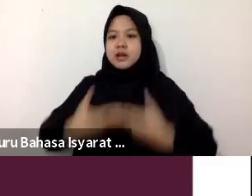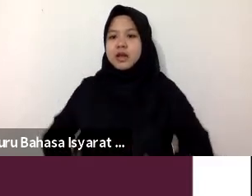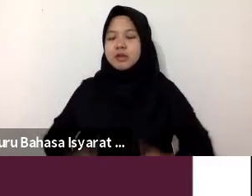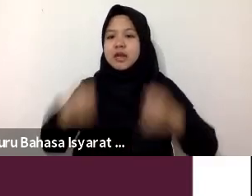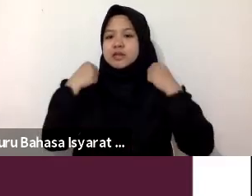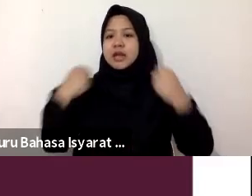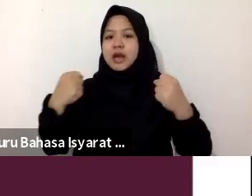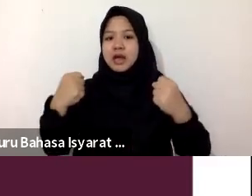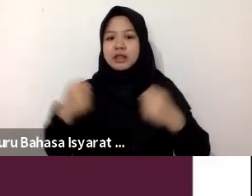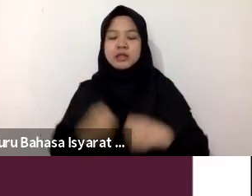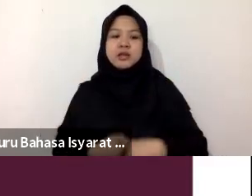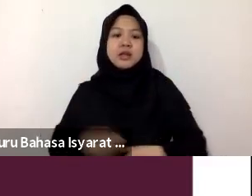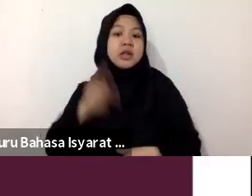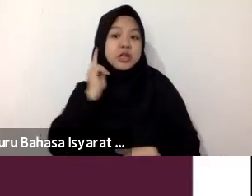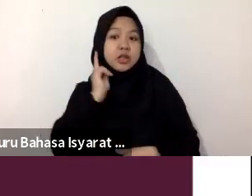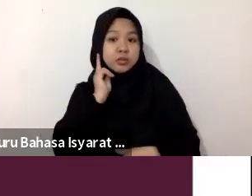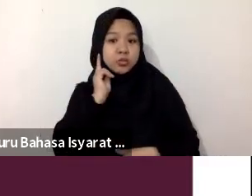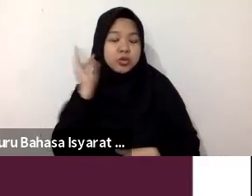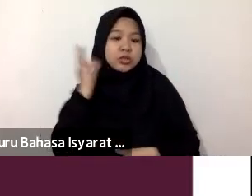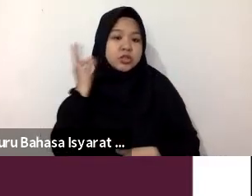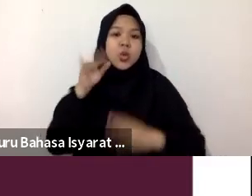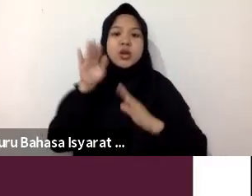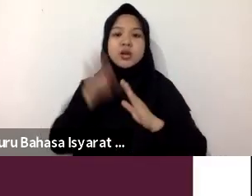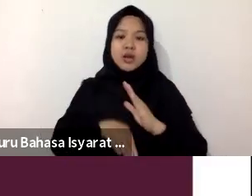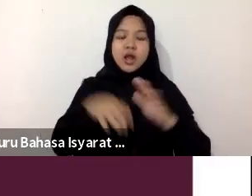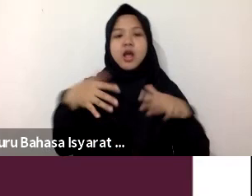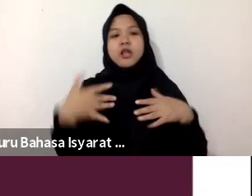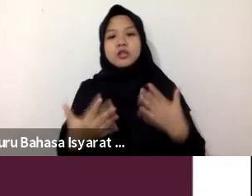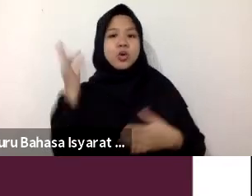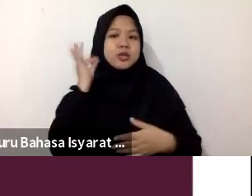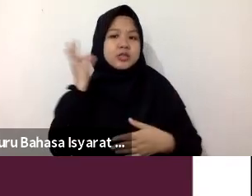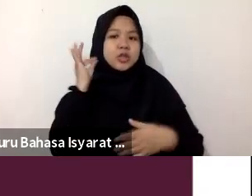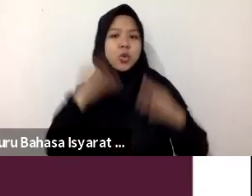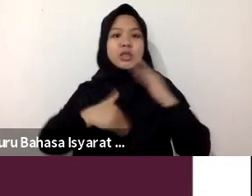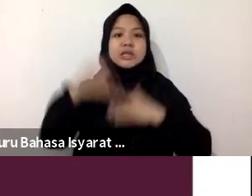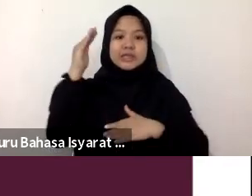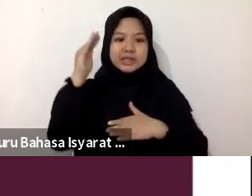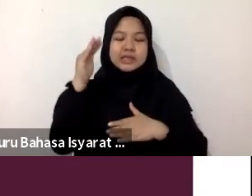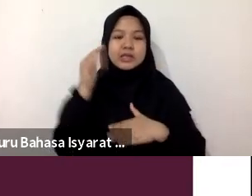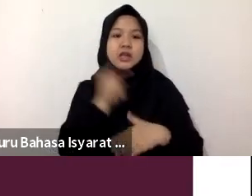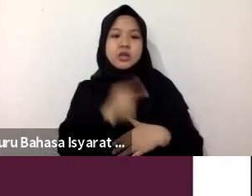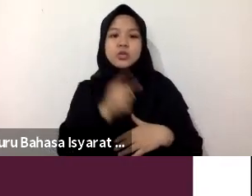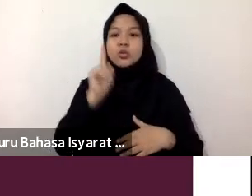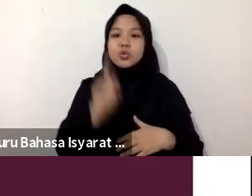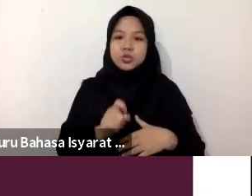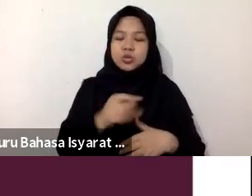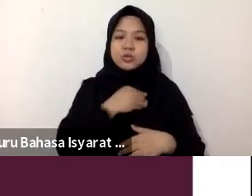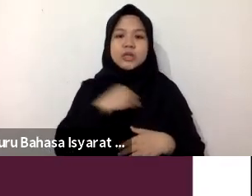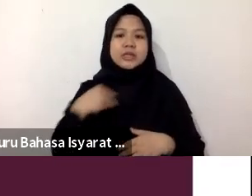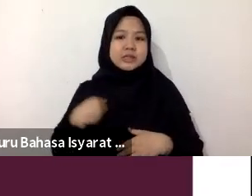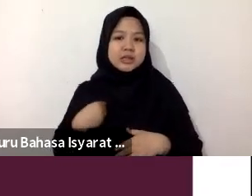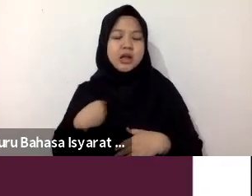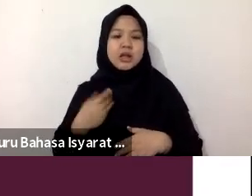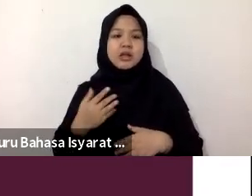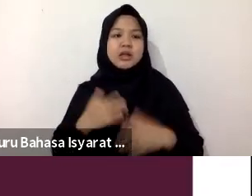sehat, baik pada ibu dengan risiko rendah maupun dengan risiko tinggi yang tentunya akan memerlukan pemeriksaan